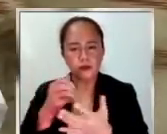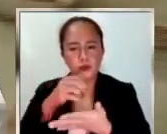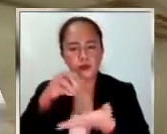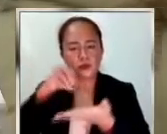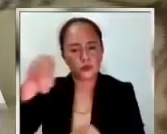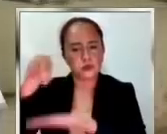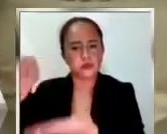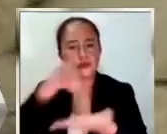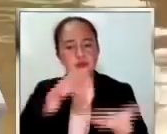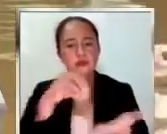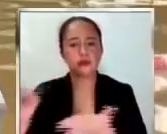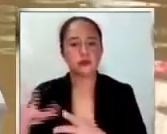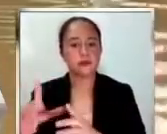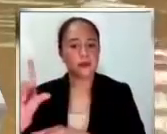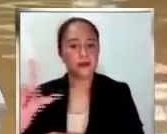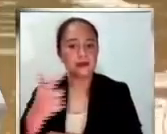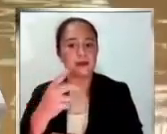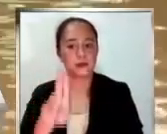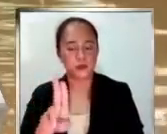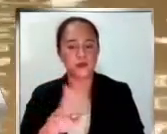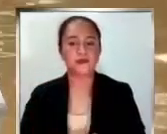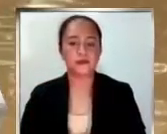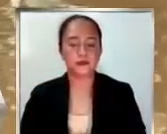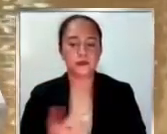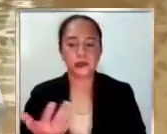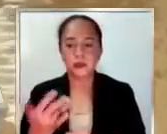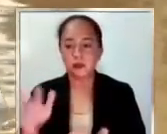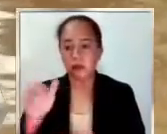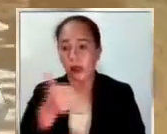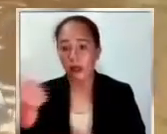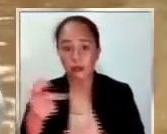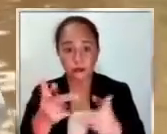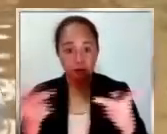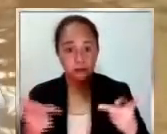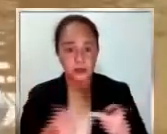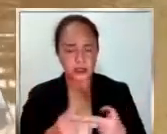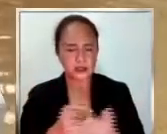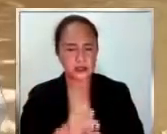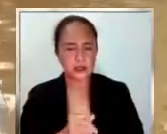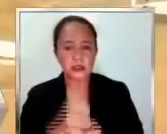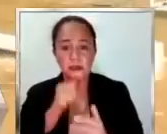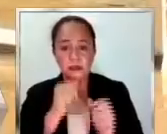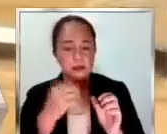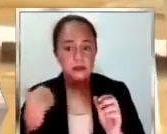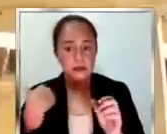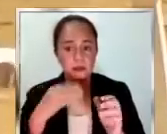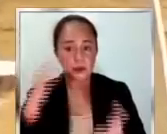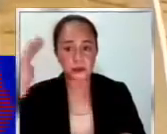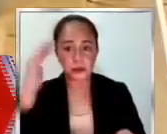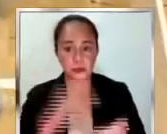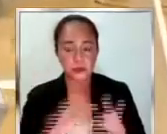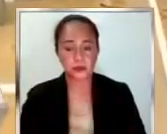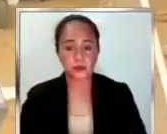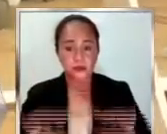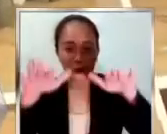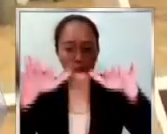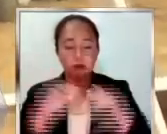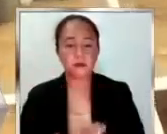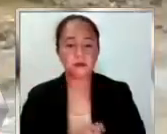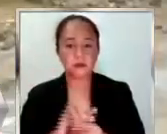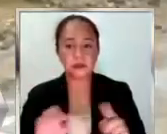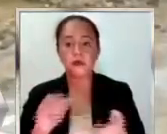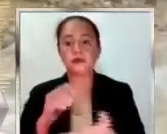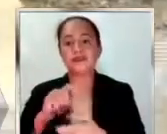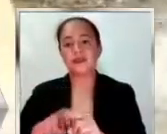na pamahalaan. Sa ilan pang lugar, hindi pa man tuluyang humuhupa ang baha, nagsimula nang maglinis ang mga